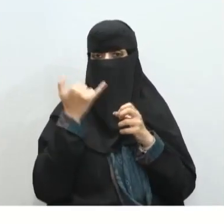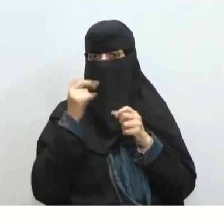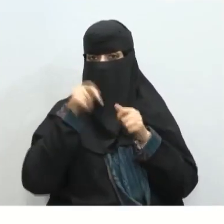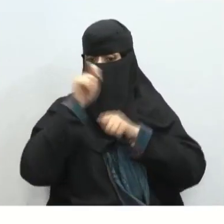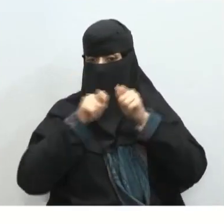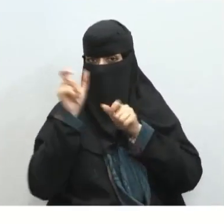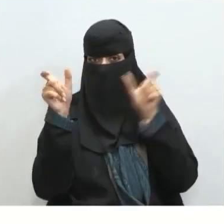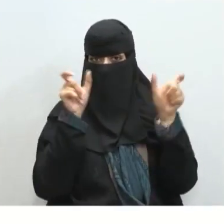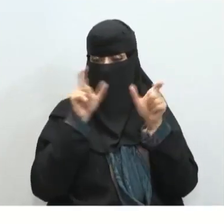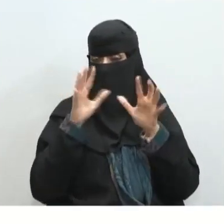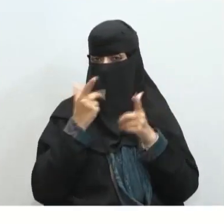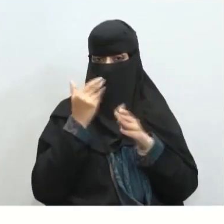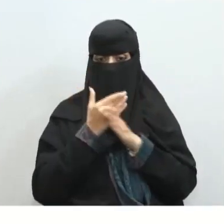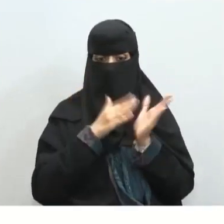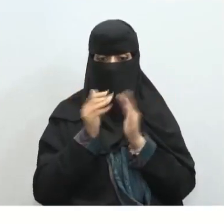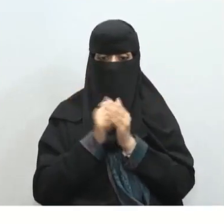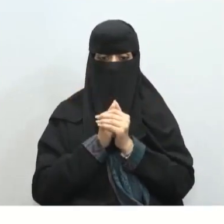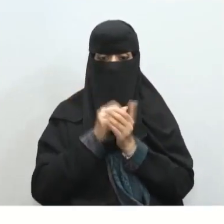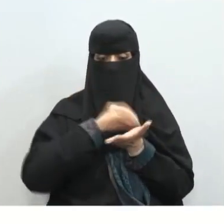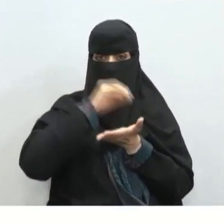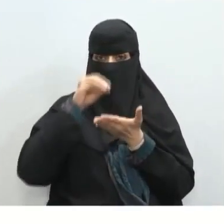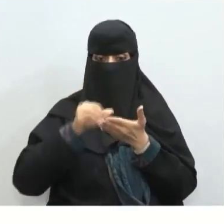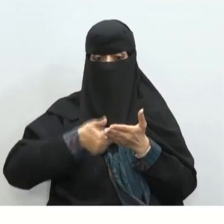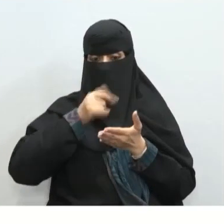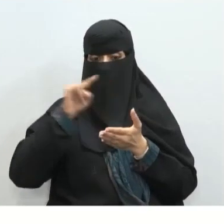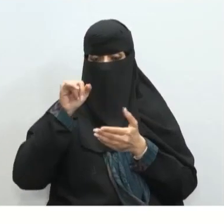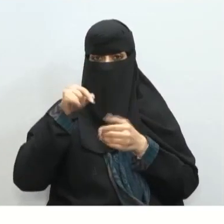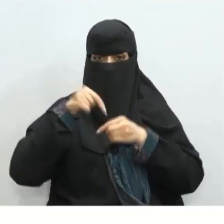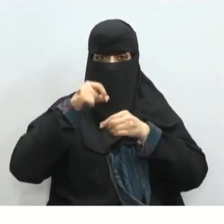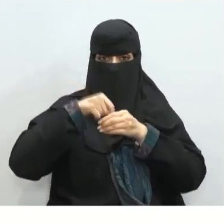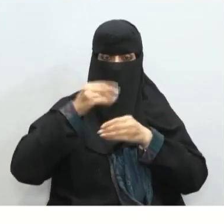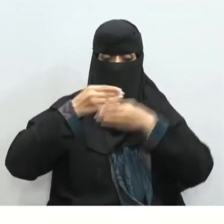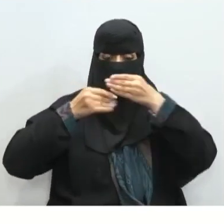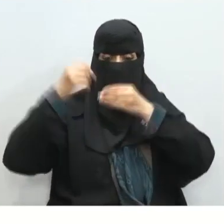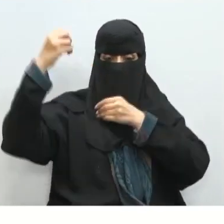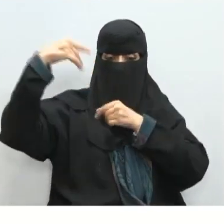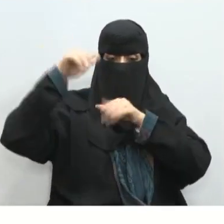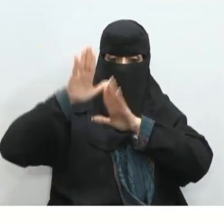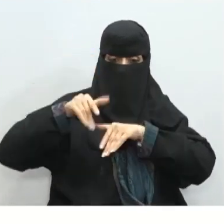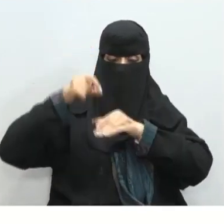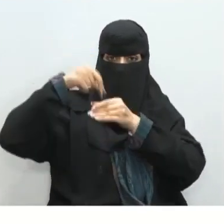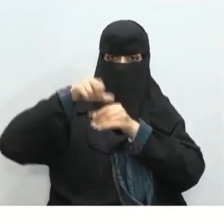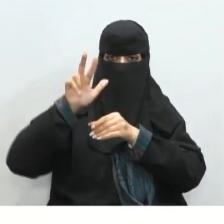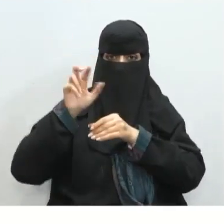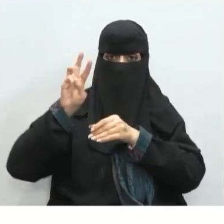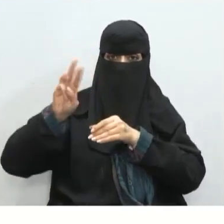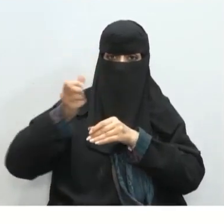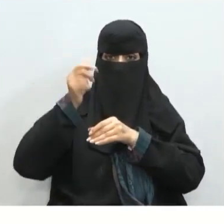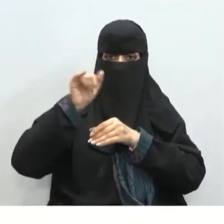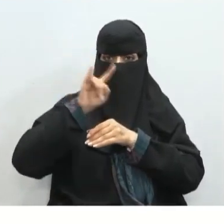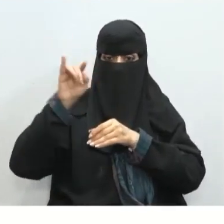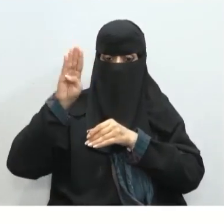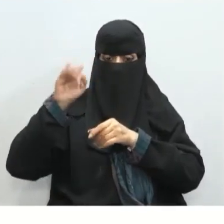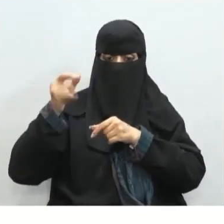العمليه او عدم اهميتها نقل الالكترون في البناء الضوئي يحدث في الثيل كويت سلسله نقل